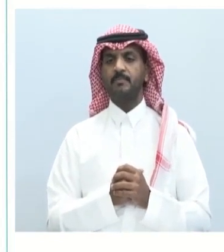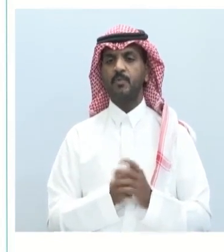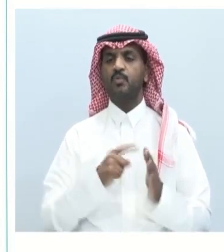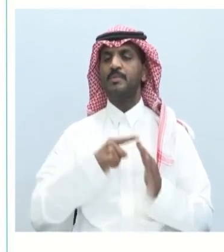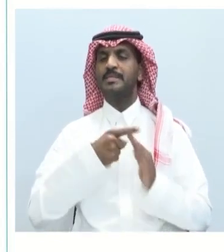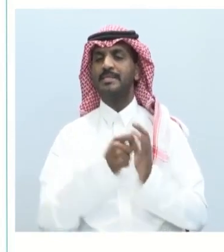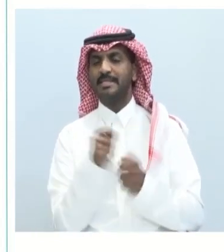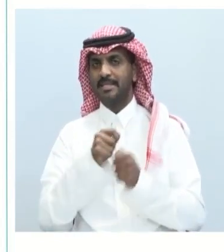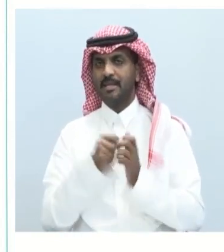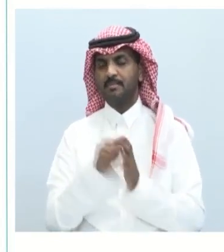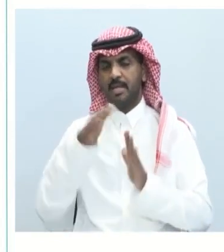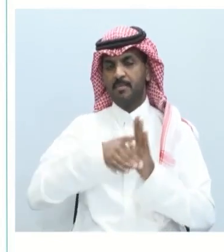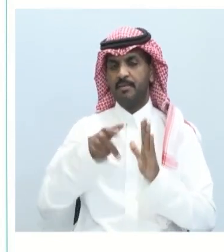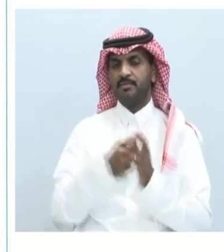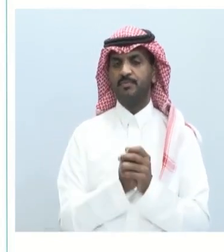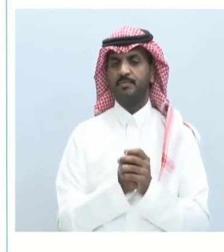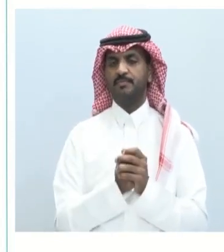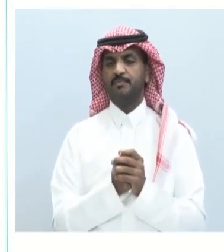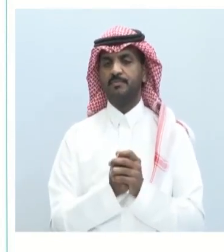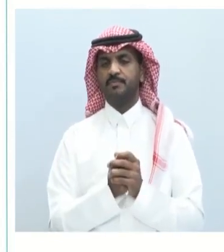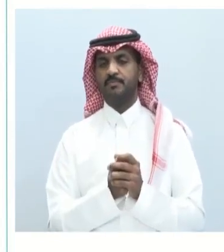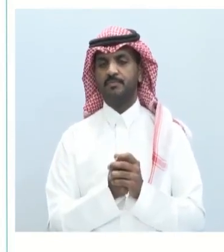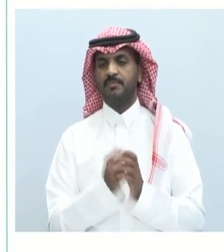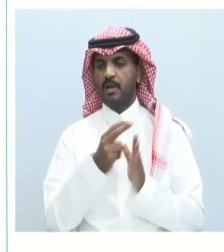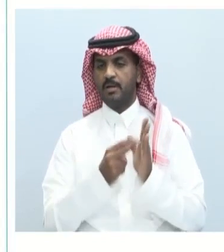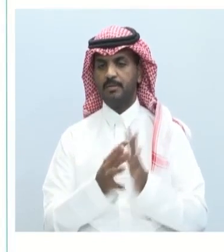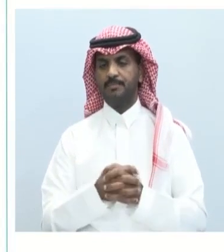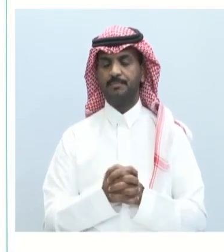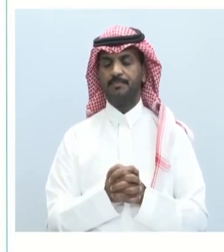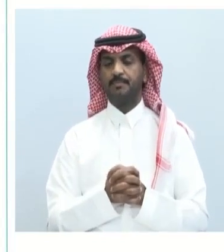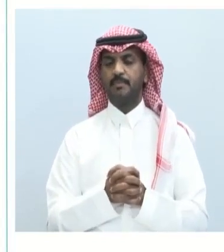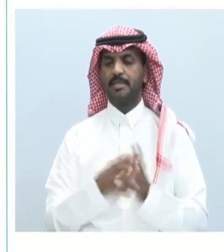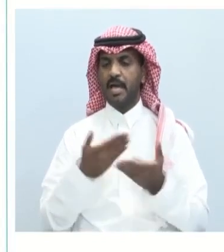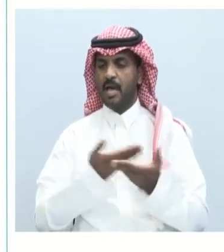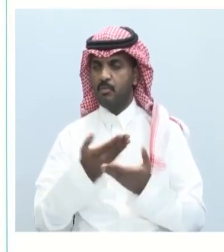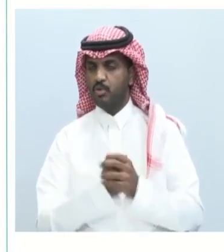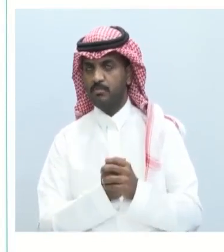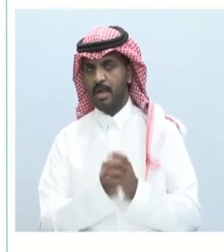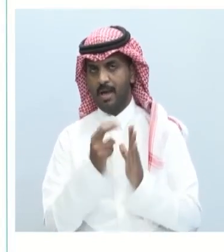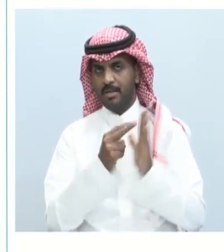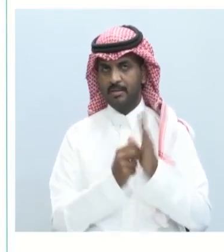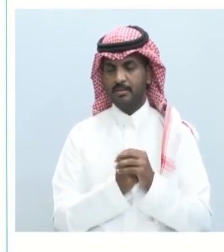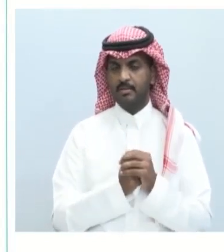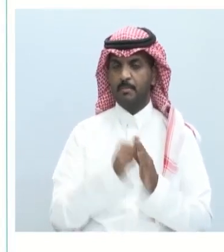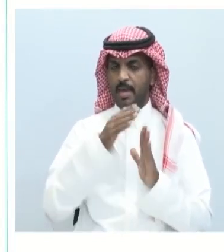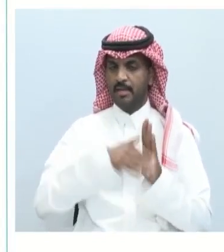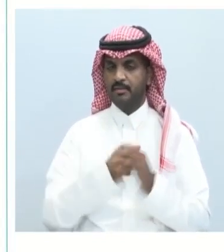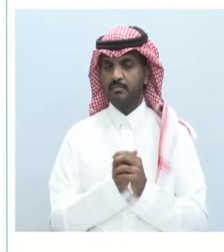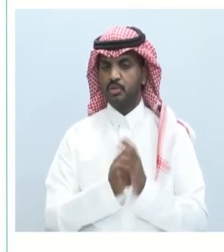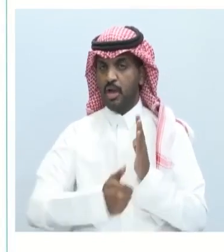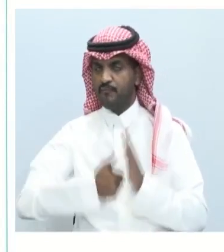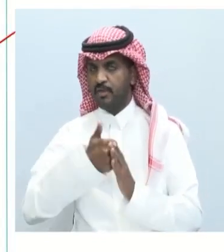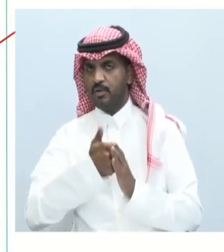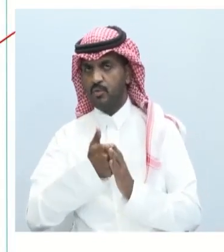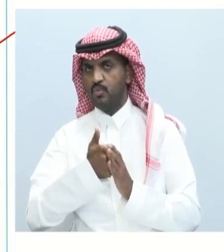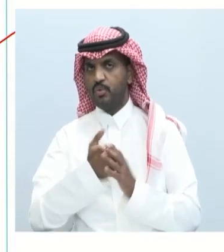استخدام النماذج في قاعه البيانات نذكر من ثلاث مزايا التعامل مع قاعده البيانات بشكل افضل